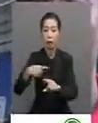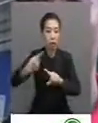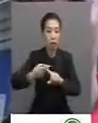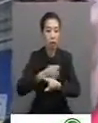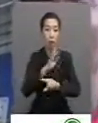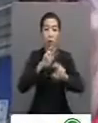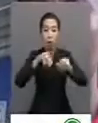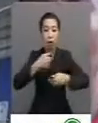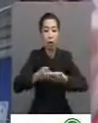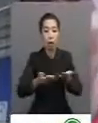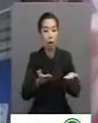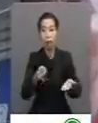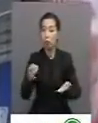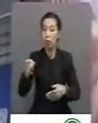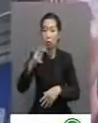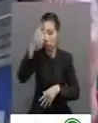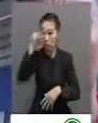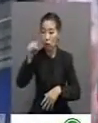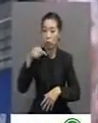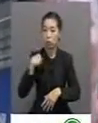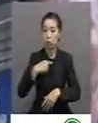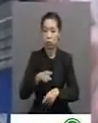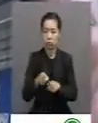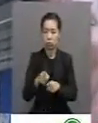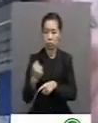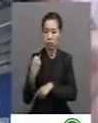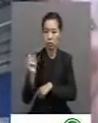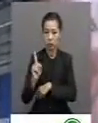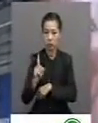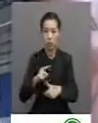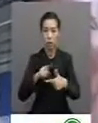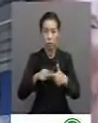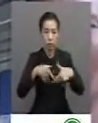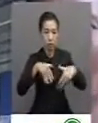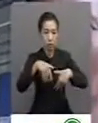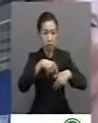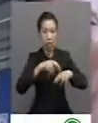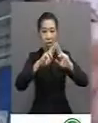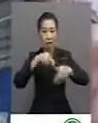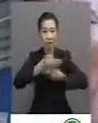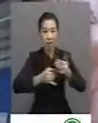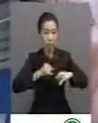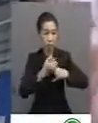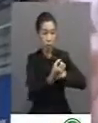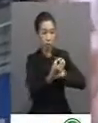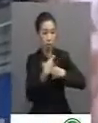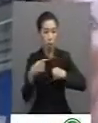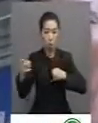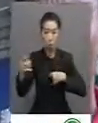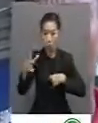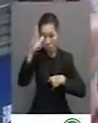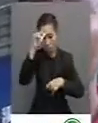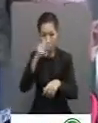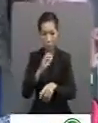ตรงนี้นะเสร็จแล้วหนึ่งผมดูแล้วในการร้องเรียนเนี่ยก็คือรู้สึกว่าจะเก็บเกินเหตุอ่ะนะ